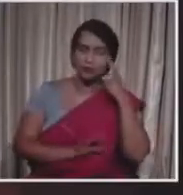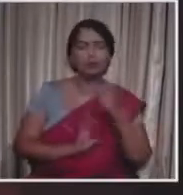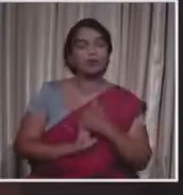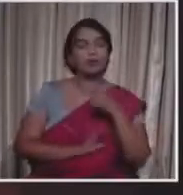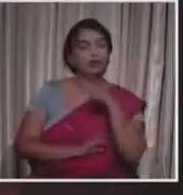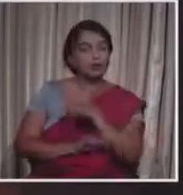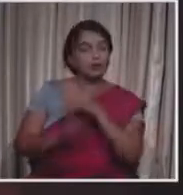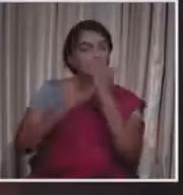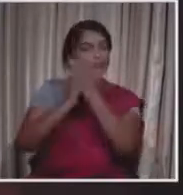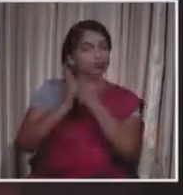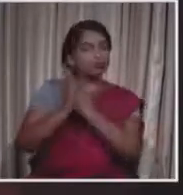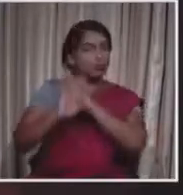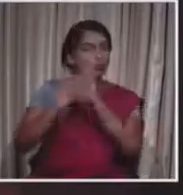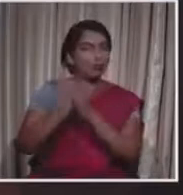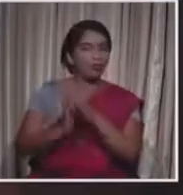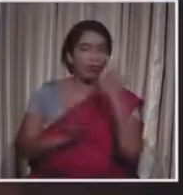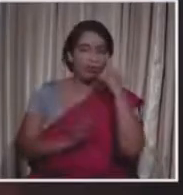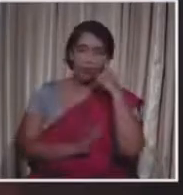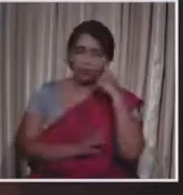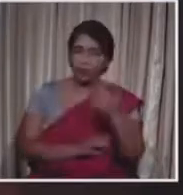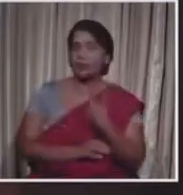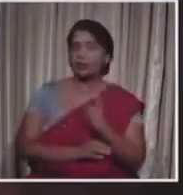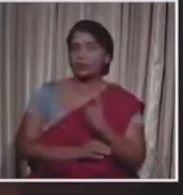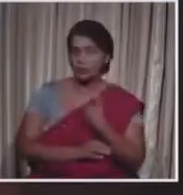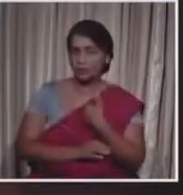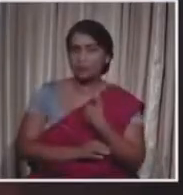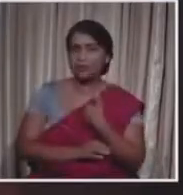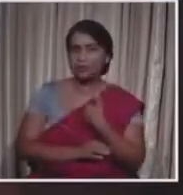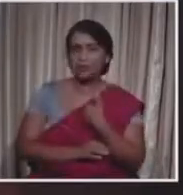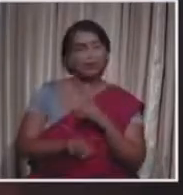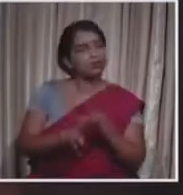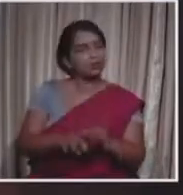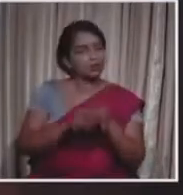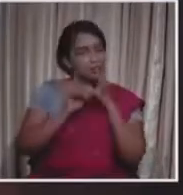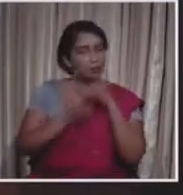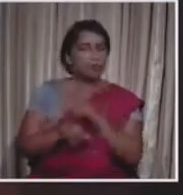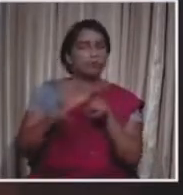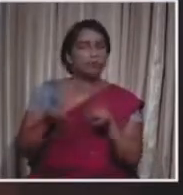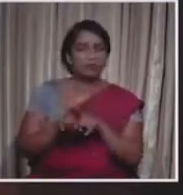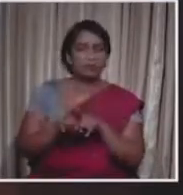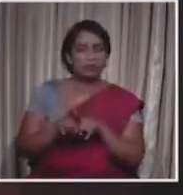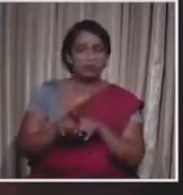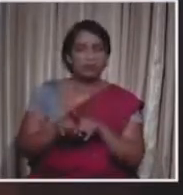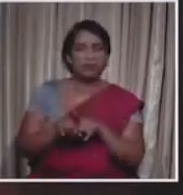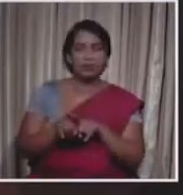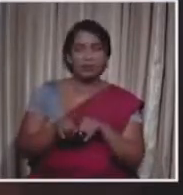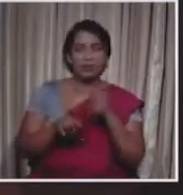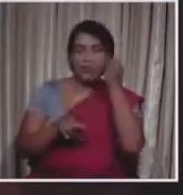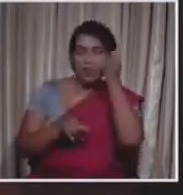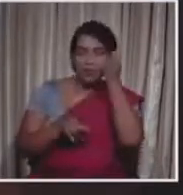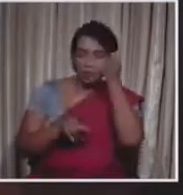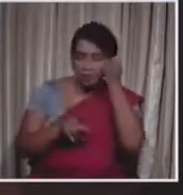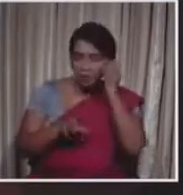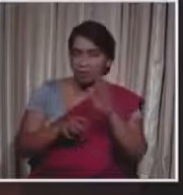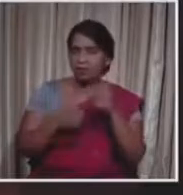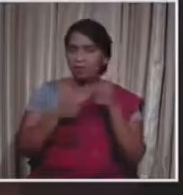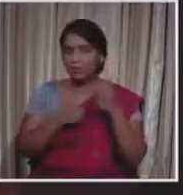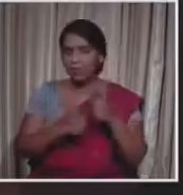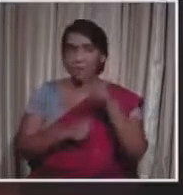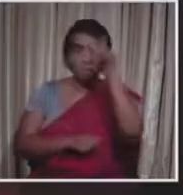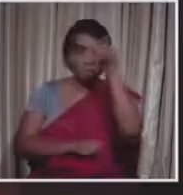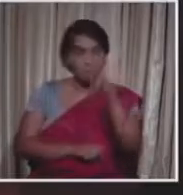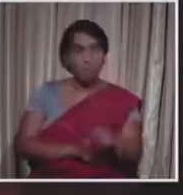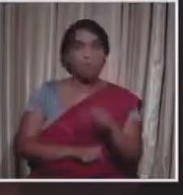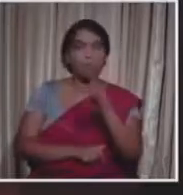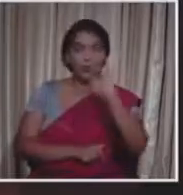ඒ කරුණු කාරණා හේතු කොටගෙන ඒ වගේම ප්‍රගතිශීලී අදහස්තරන පුද්ගලෙක්